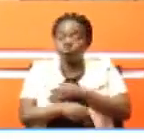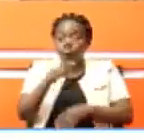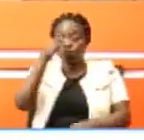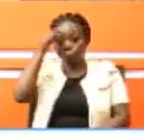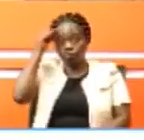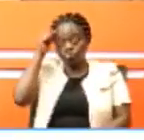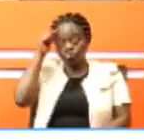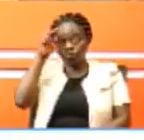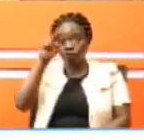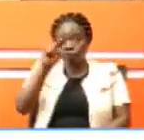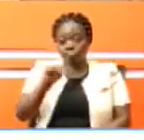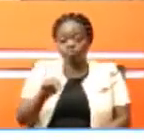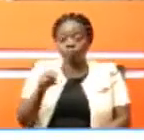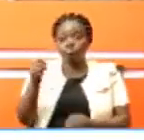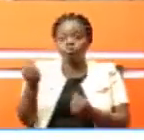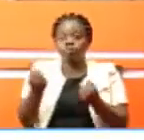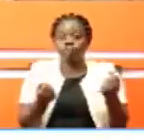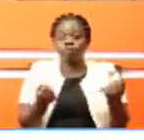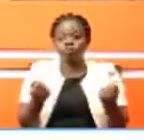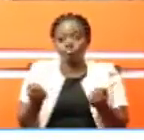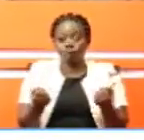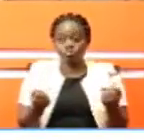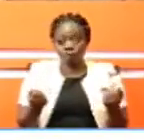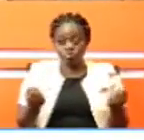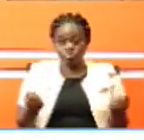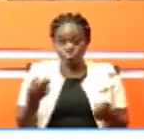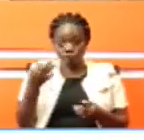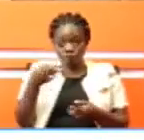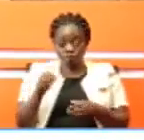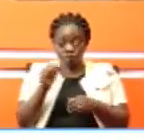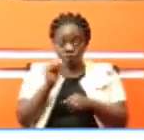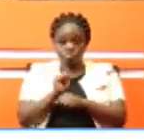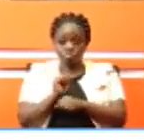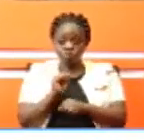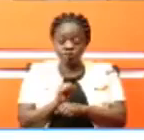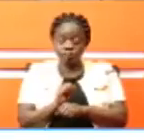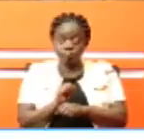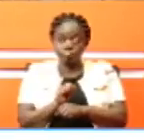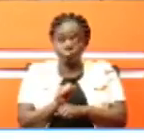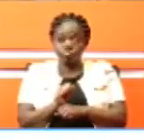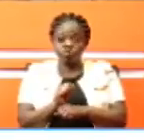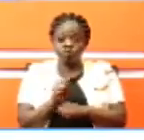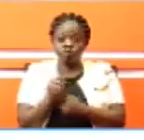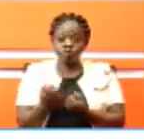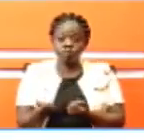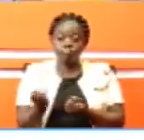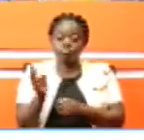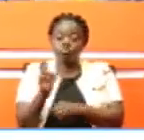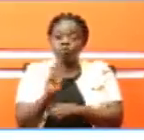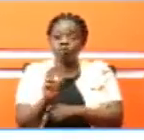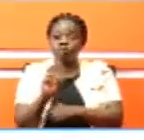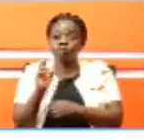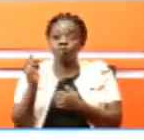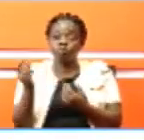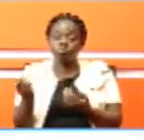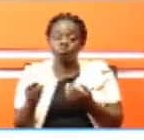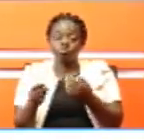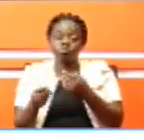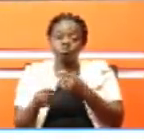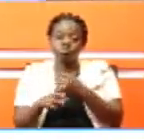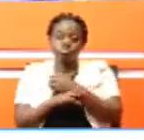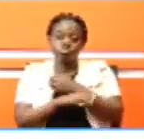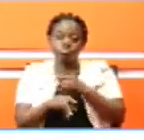Teri muroke bayisa lwa bali comparison yaabwe nga bapatula ng'okubba abantu. Bavudde ku munaku nga bakkirye eno